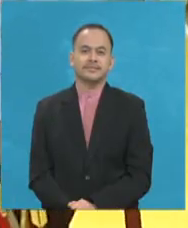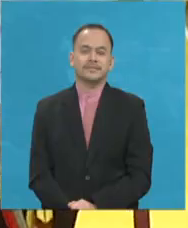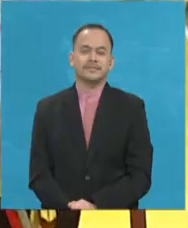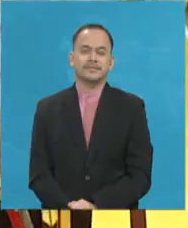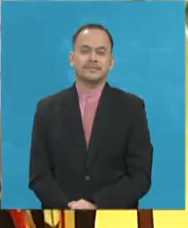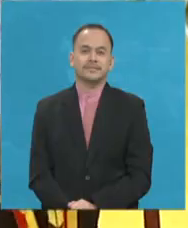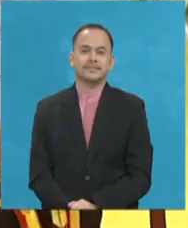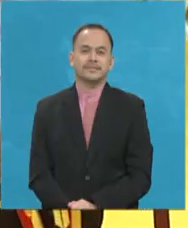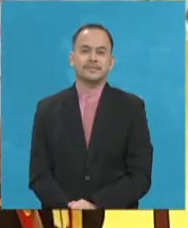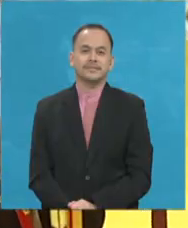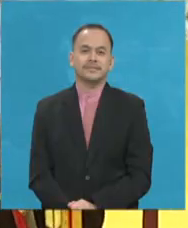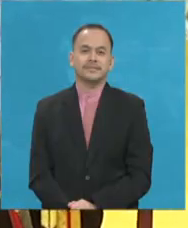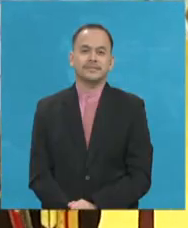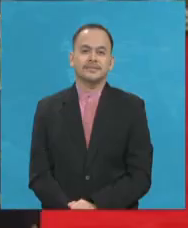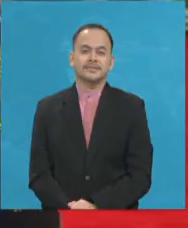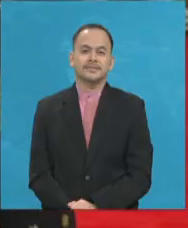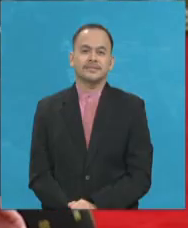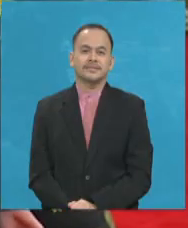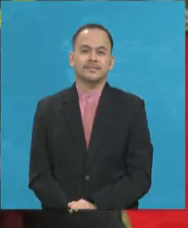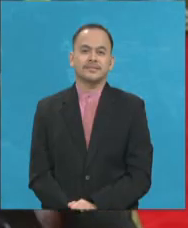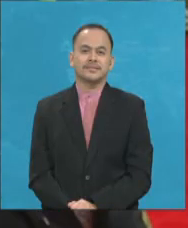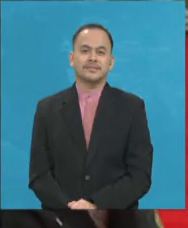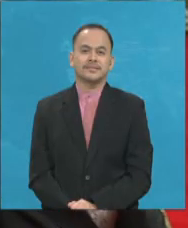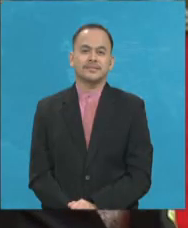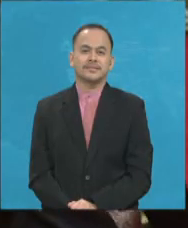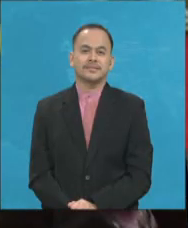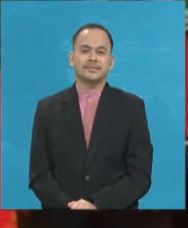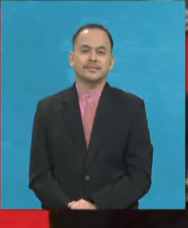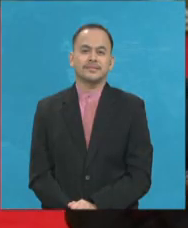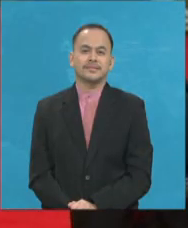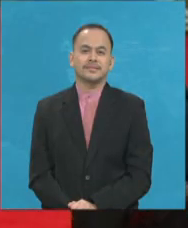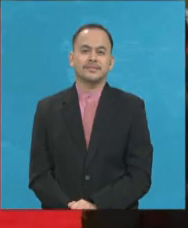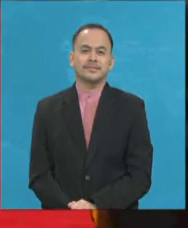hai hai hai